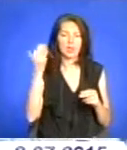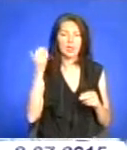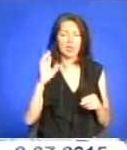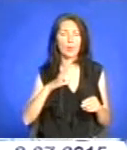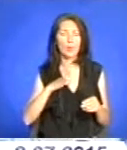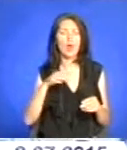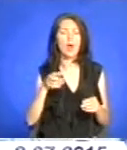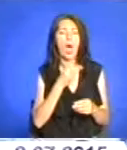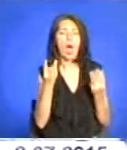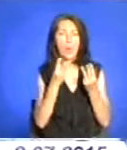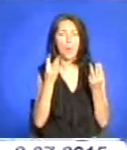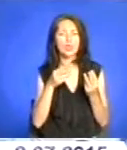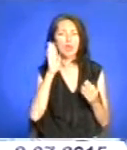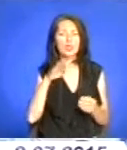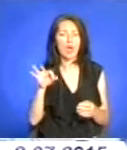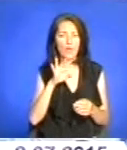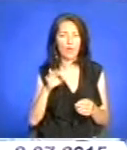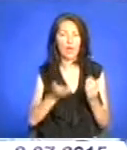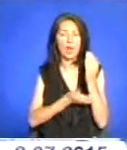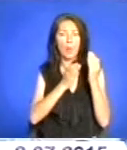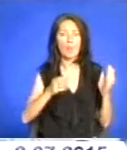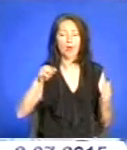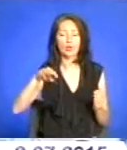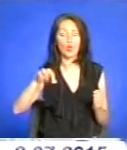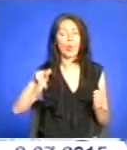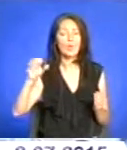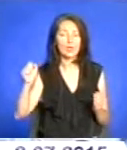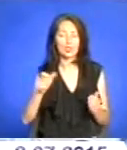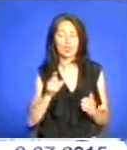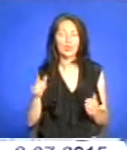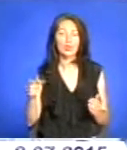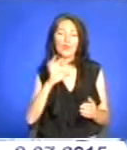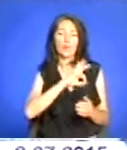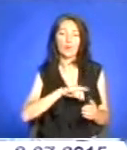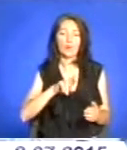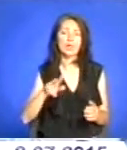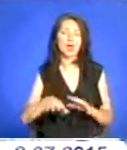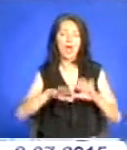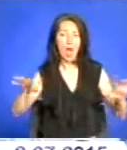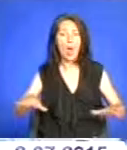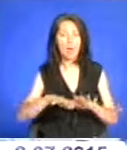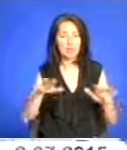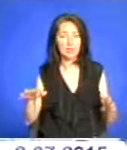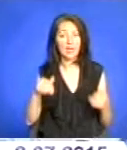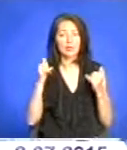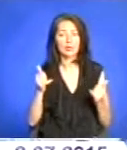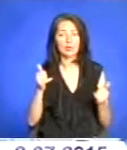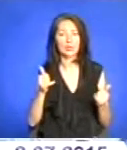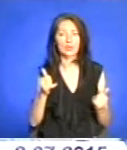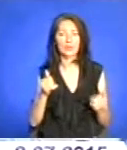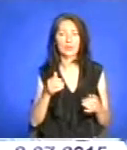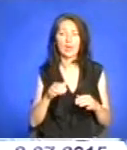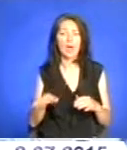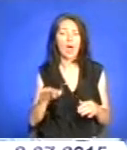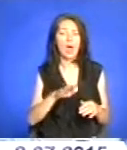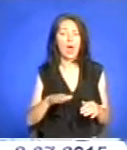в парку Топільчі. Тернополяни її традиційно багато років використовували як своєрідний басейн під відкритим небом. Сьогодні вона в далеко не найкращому